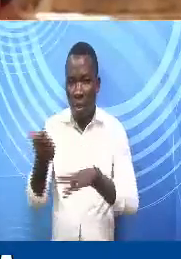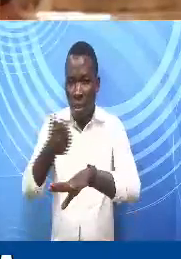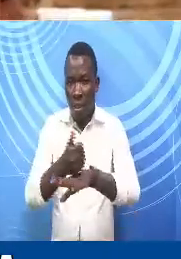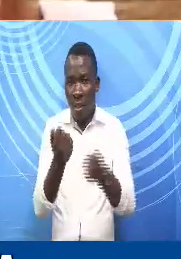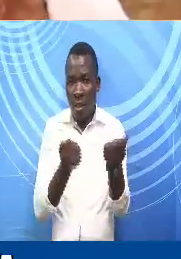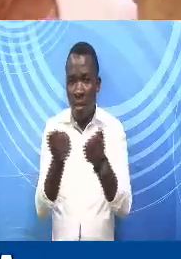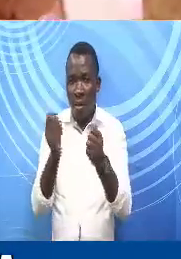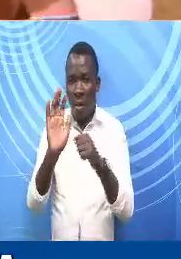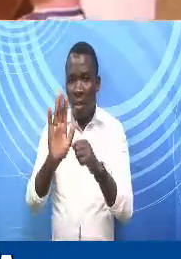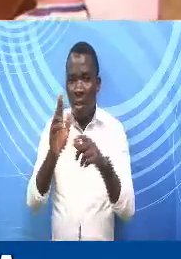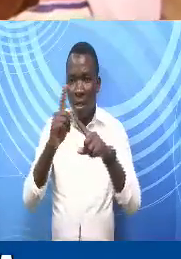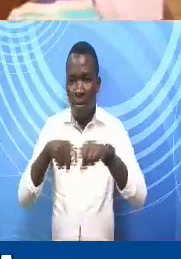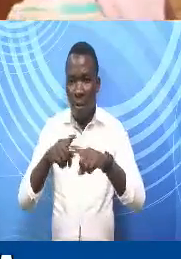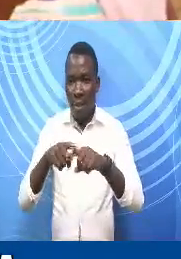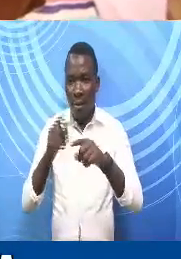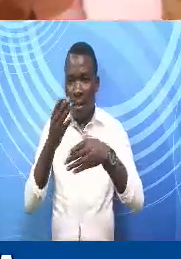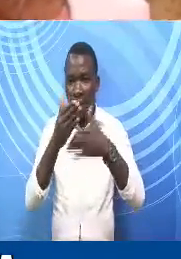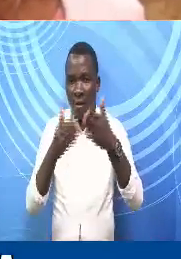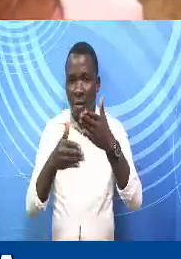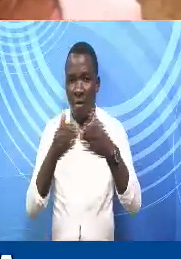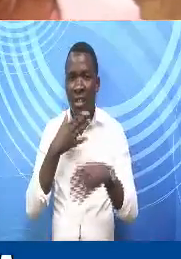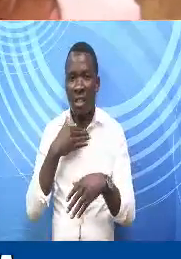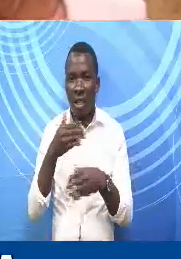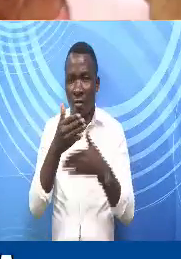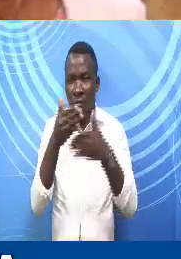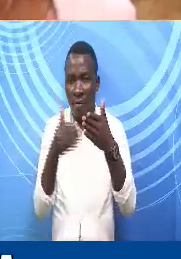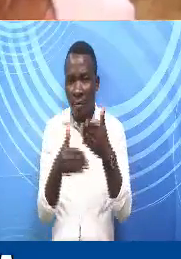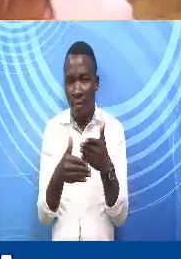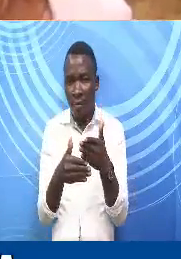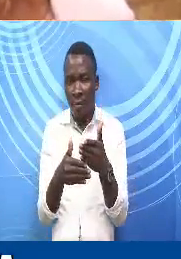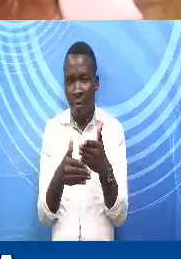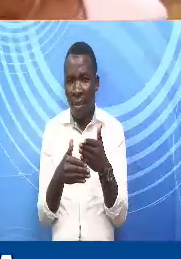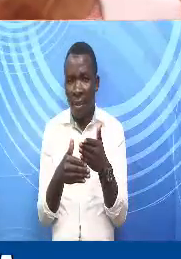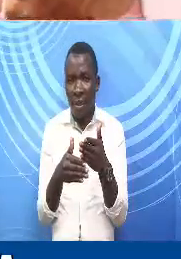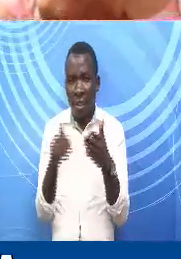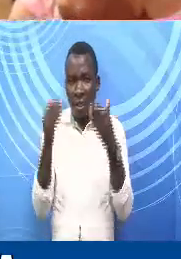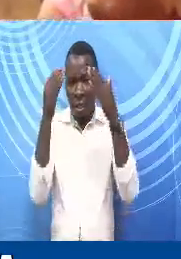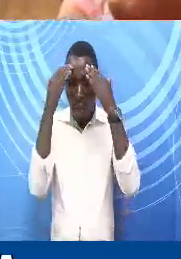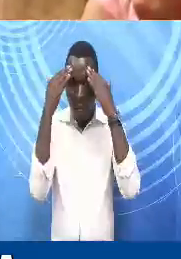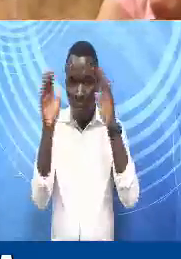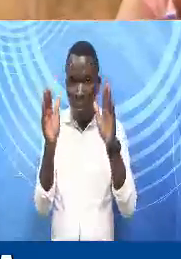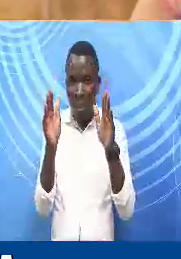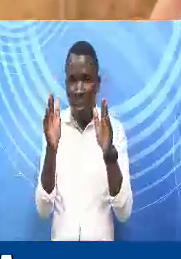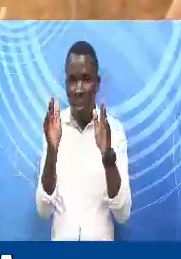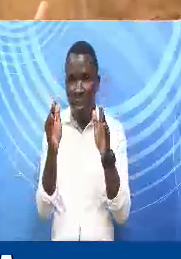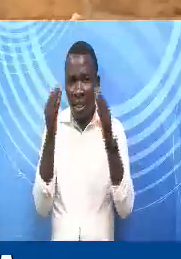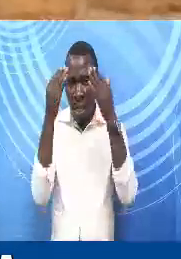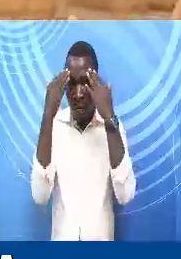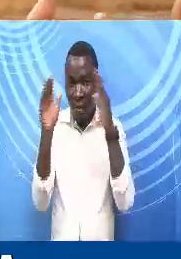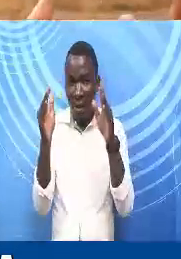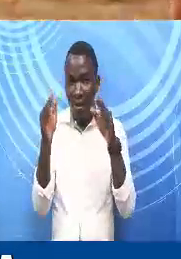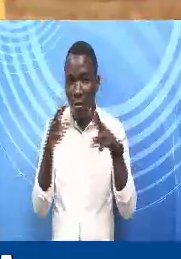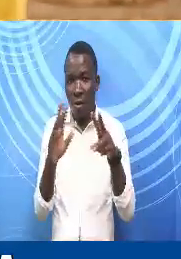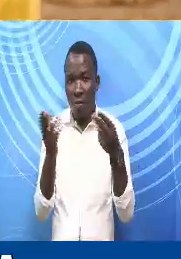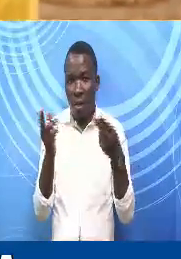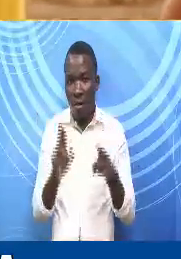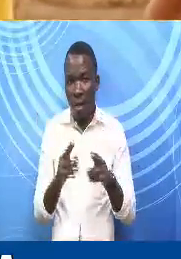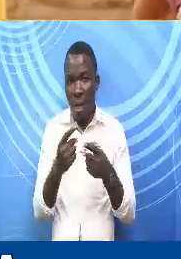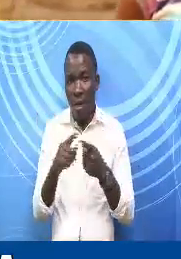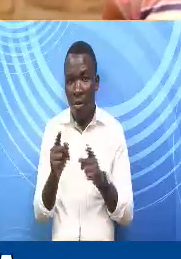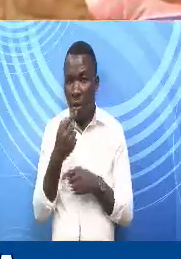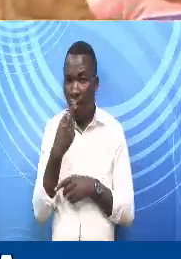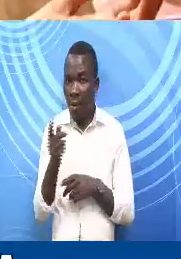bitewe n'inyubako yashakaga kubaka ibyo bishakaga gute mwemwe ari kujya mugira none simbizi ibyo sinzi uko byagenze twaramubwiye